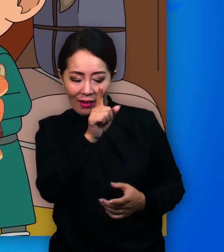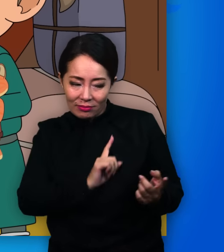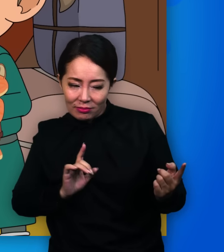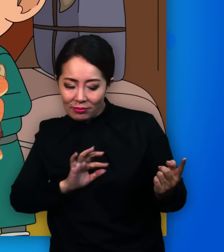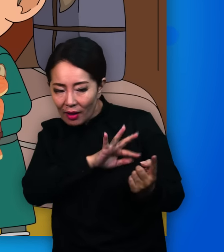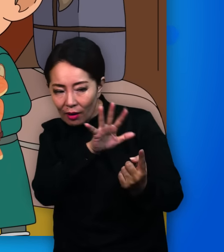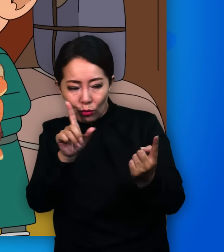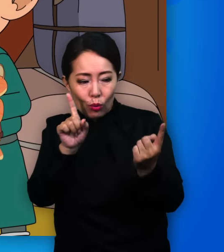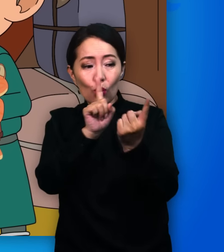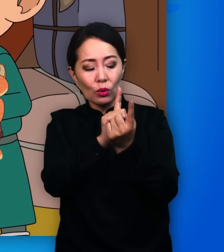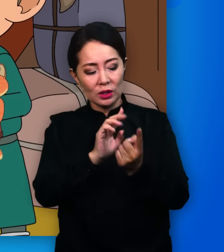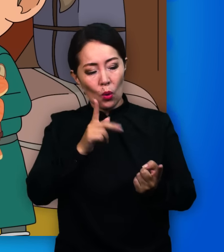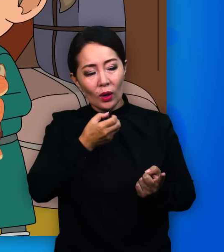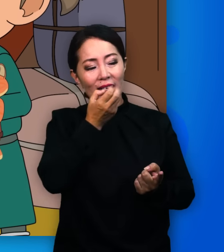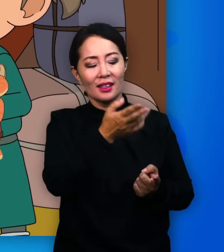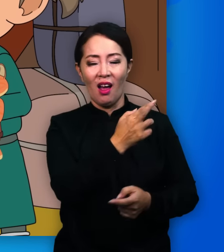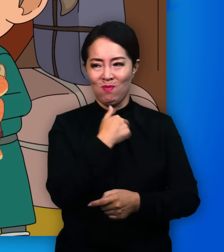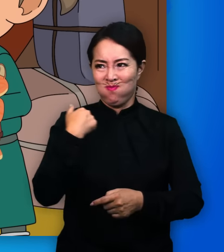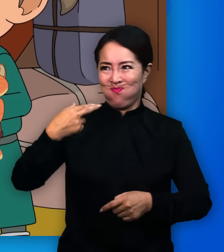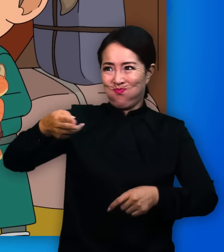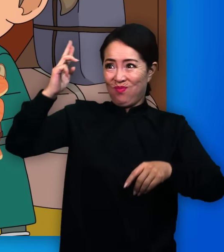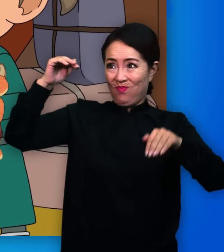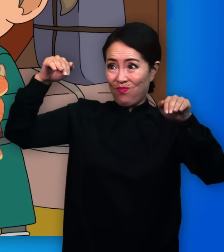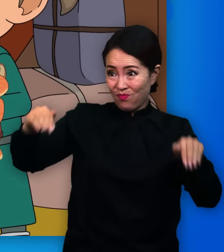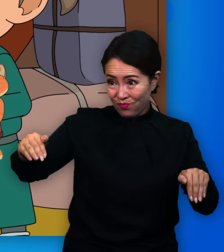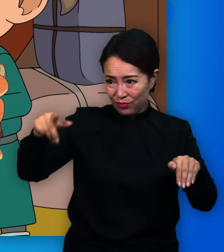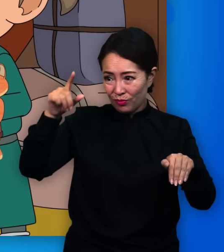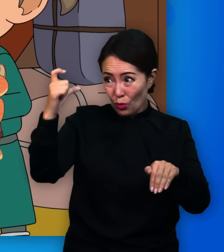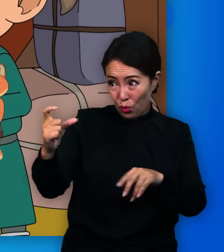вэ? Тэр их чухал шүү дээ.